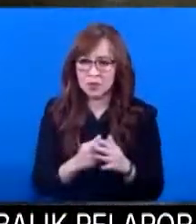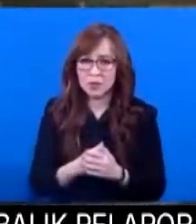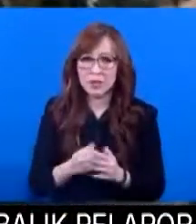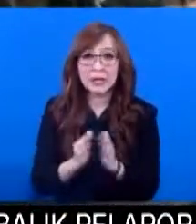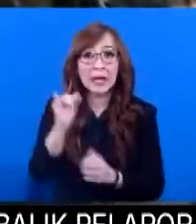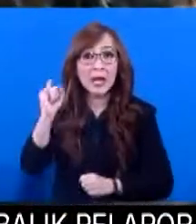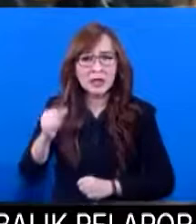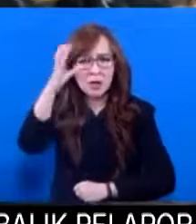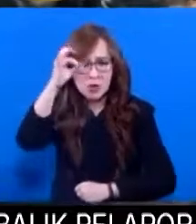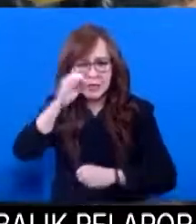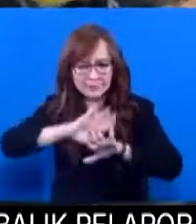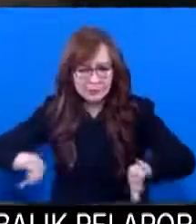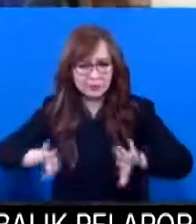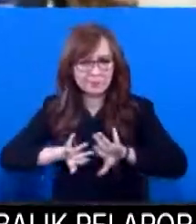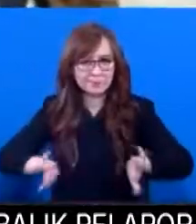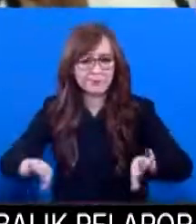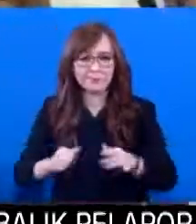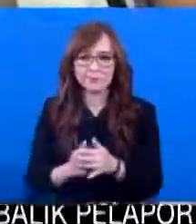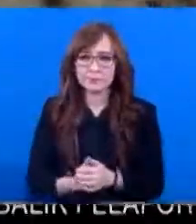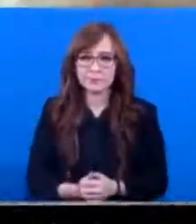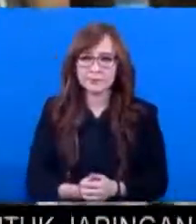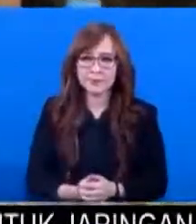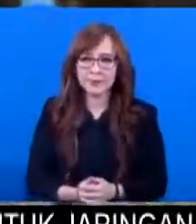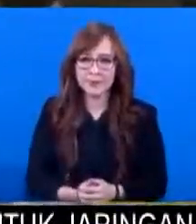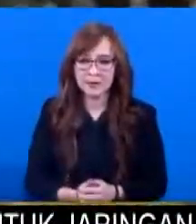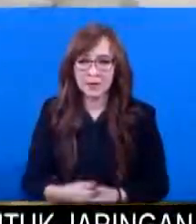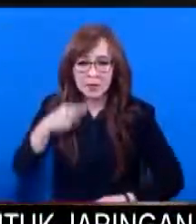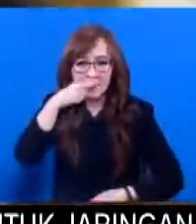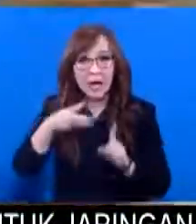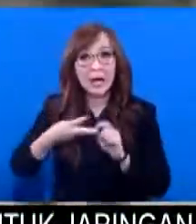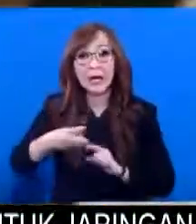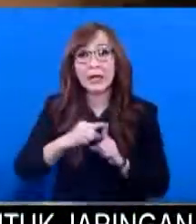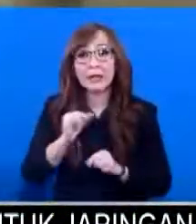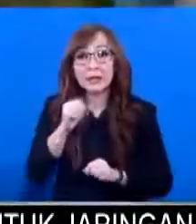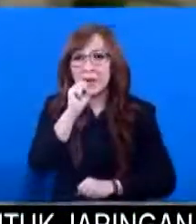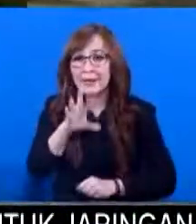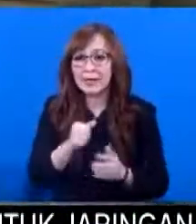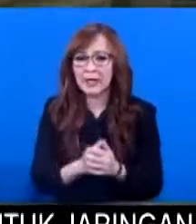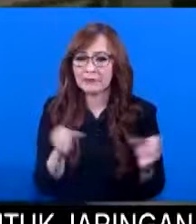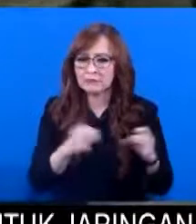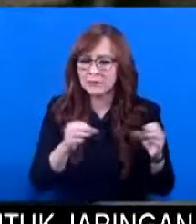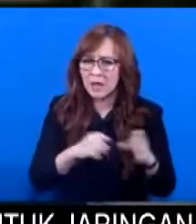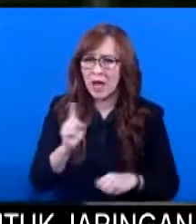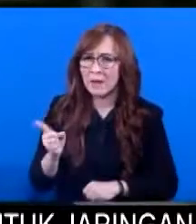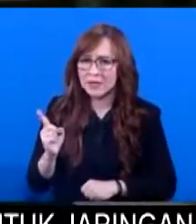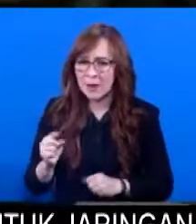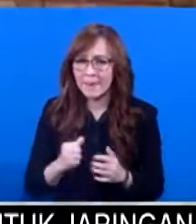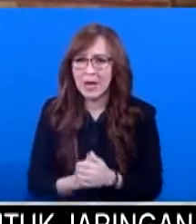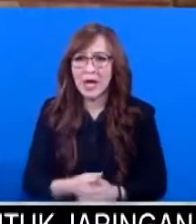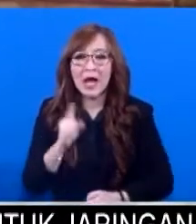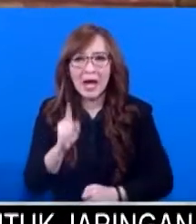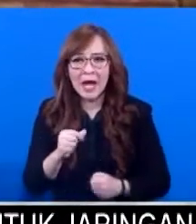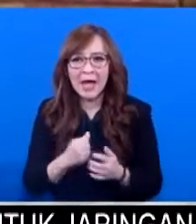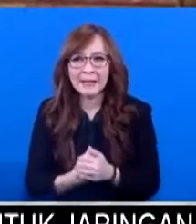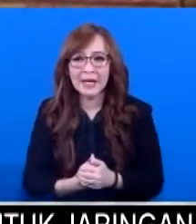kepolisian. Menurut Ketua Panitia Musda Kalimantan Tengah, Edi Ali Syabana, kericuan terjadi karena diduga adanya dualisme kepengurusan